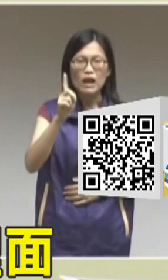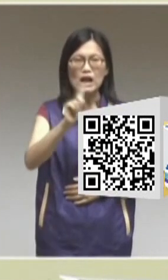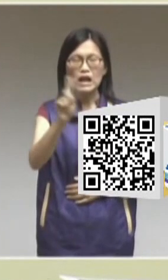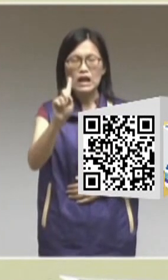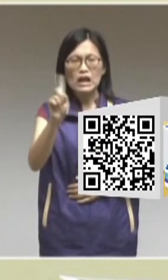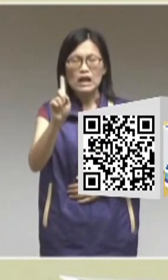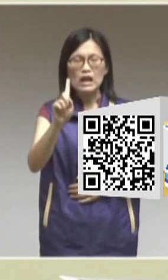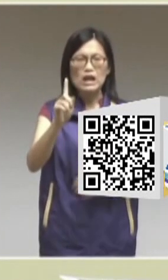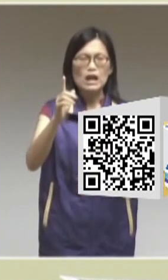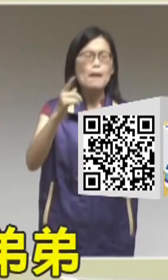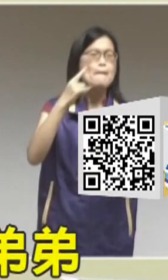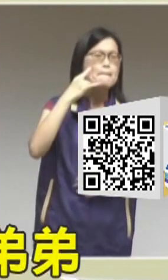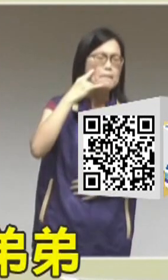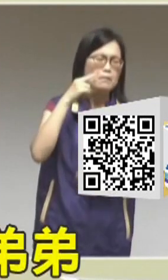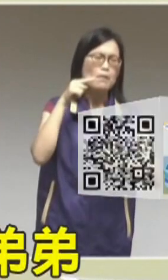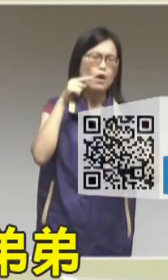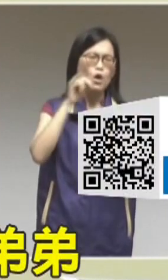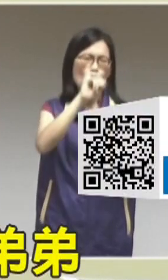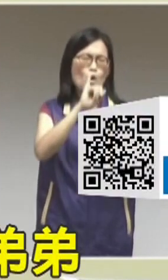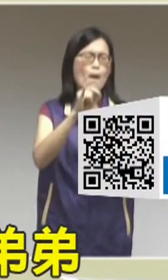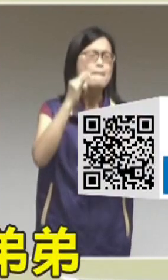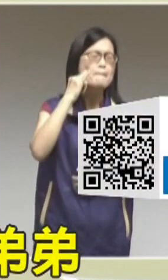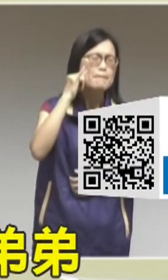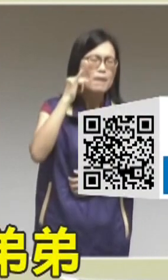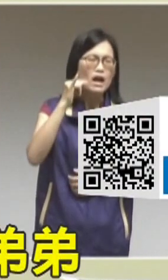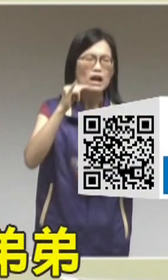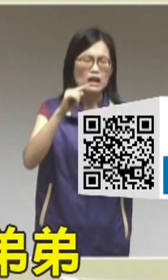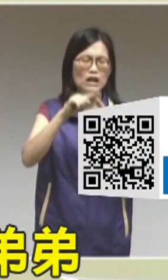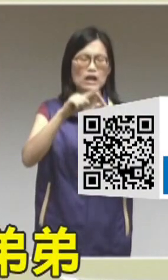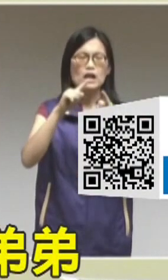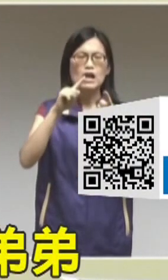面，包括他的母亲，啊，包括他的